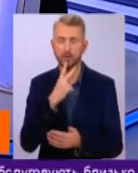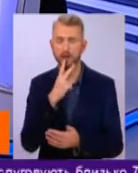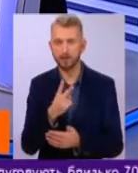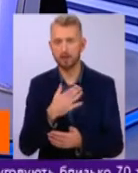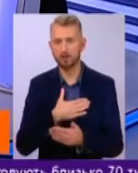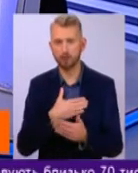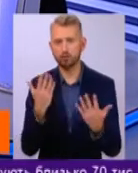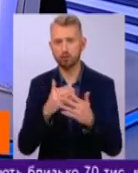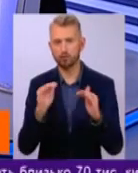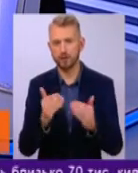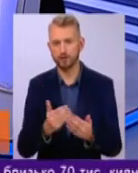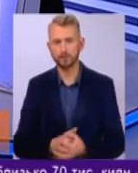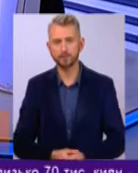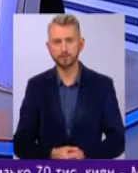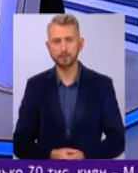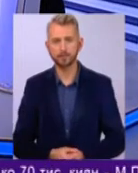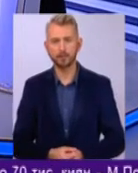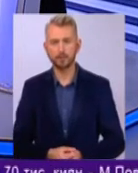у нашому сюжеті.